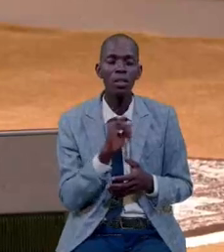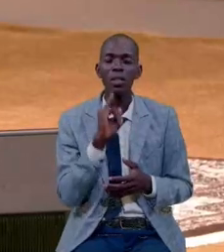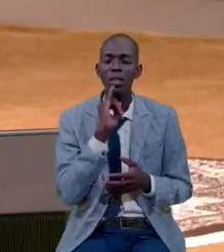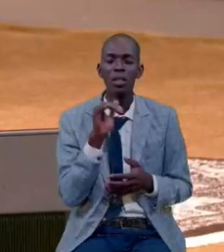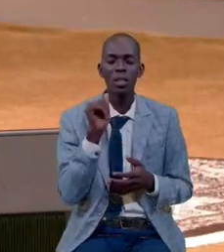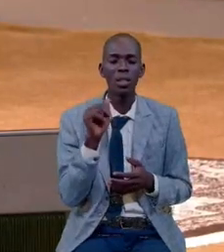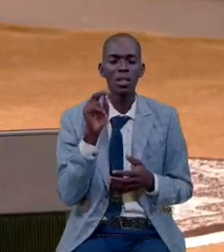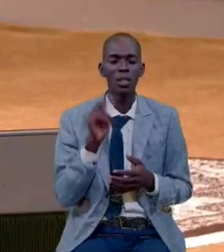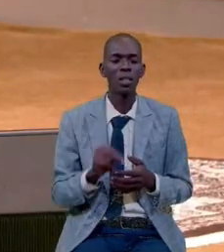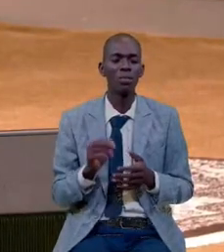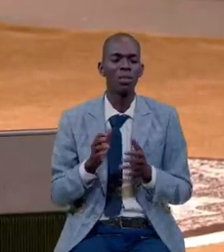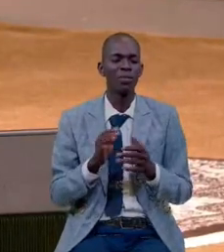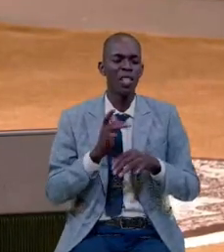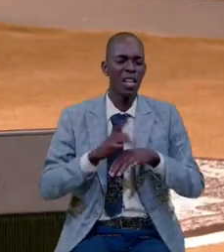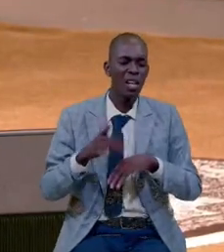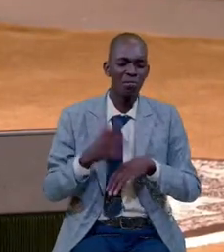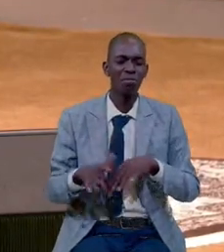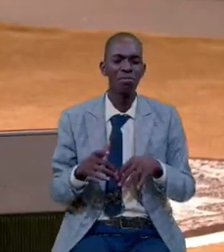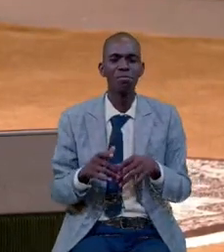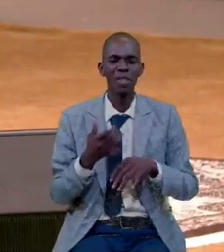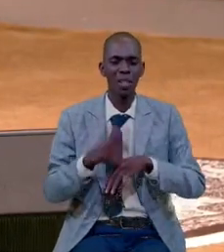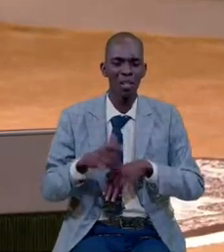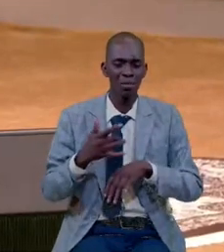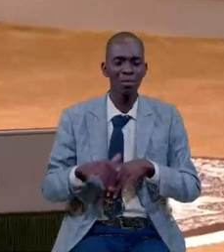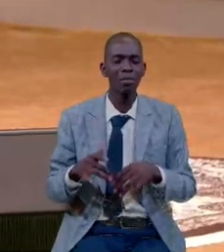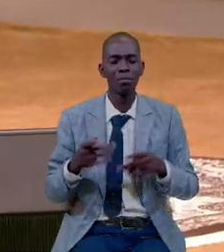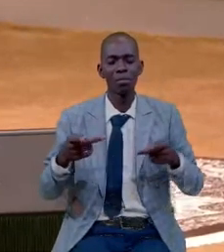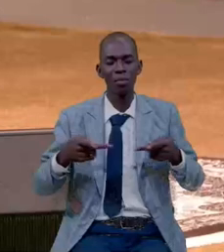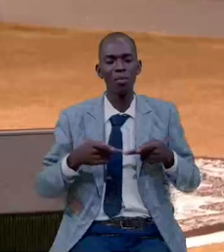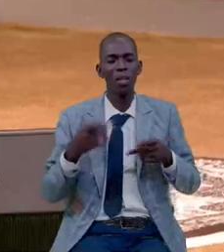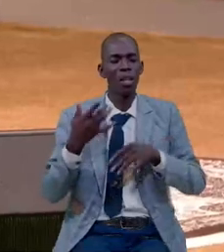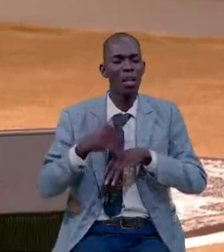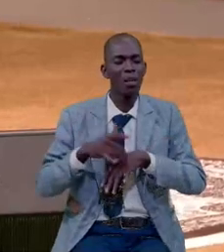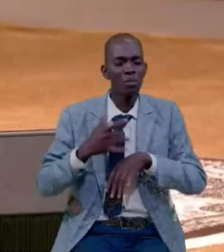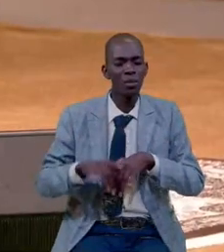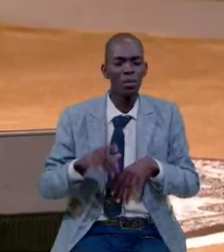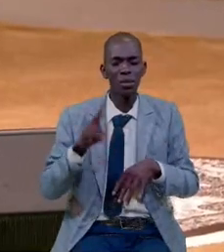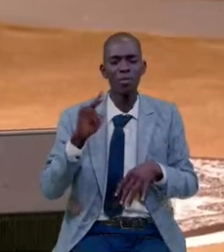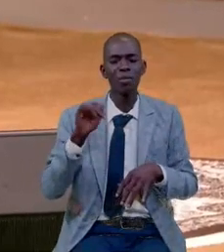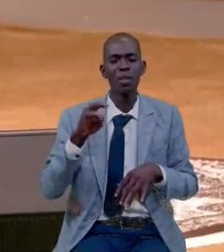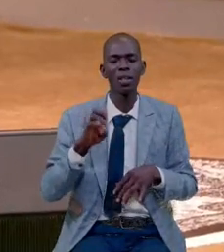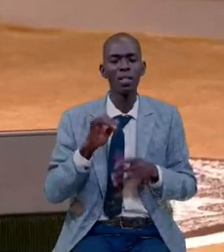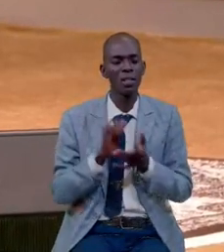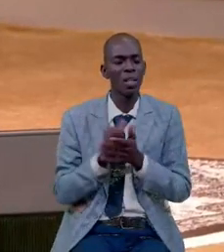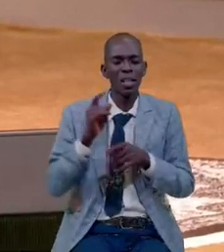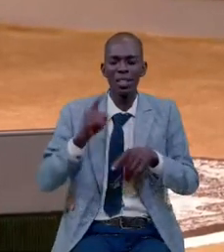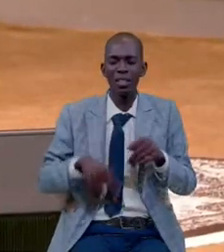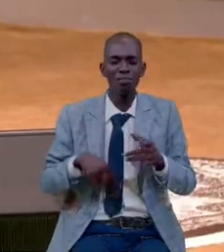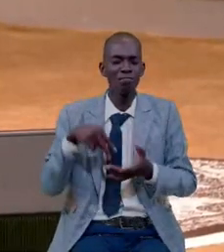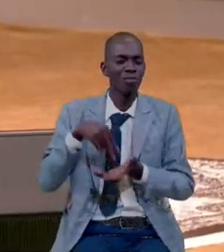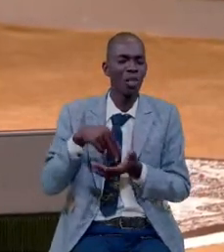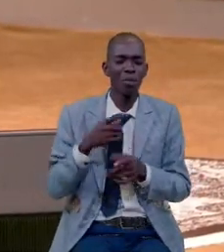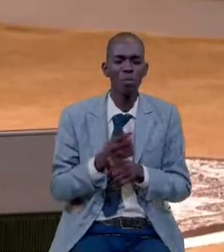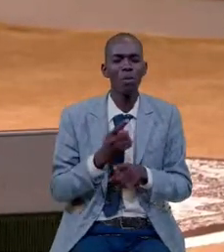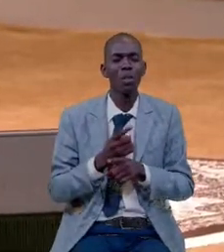verset 1. Israël était une vigne féconde, c'est comme un sac, un tonneau